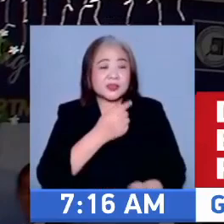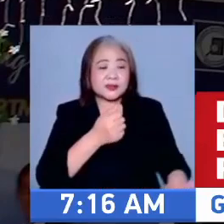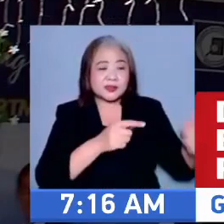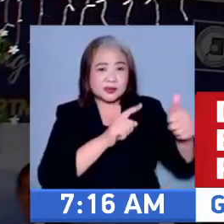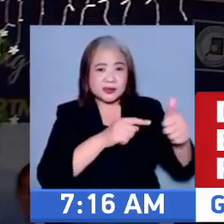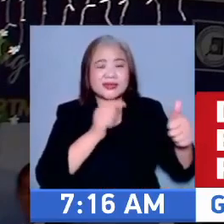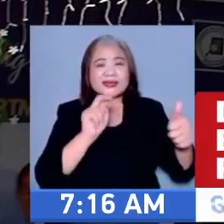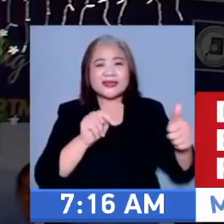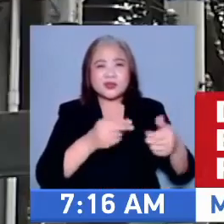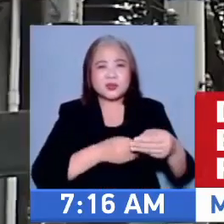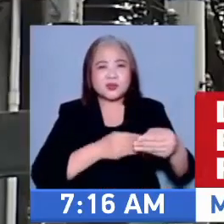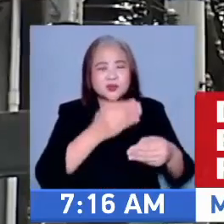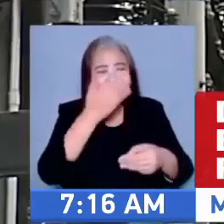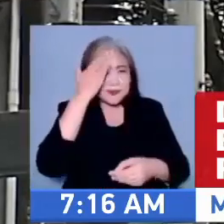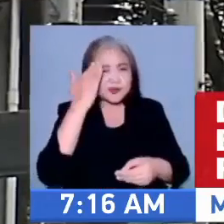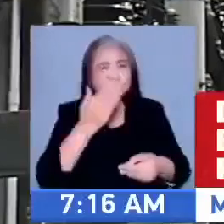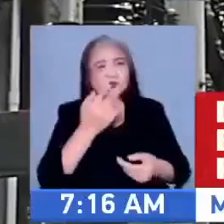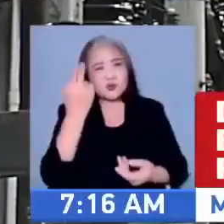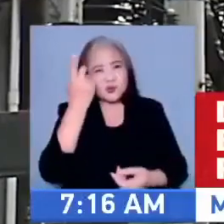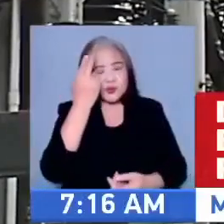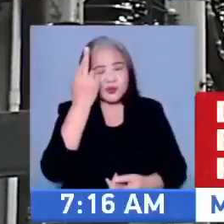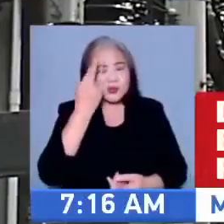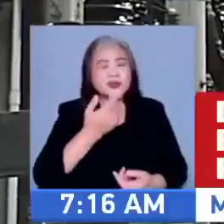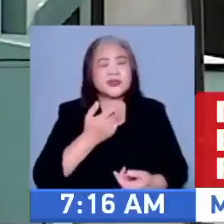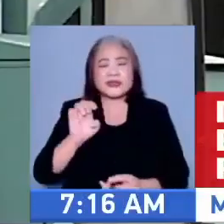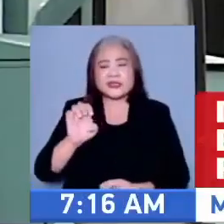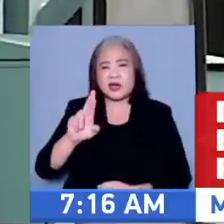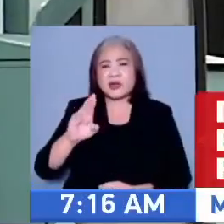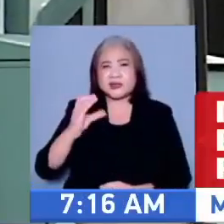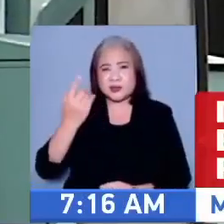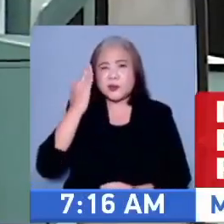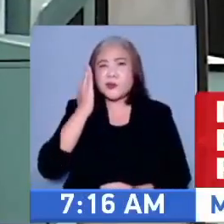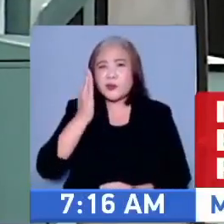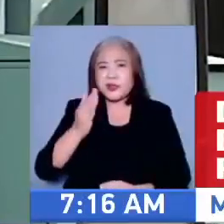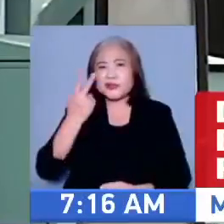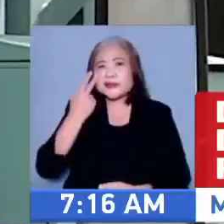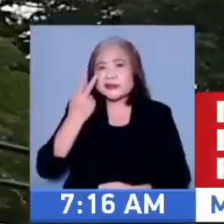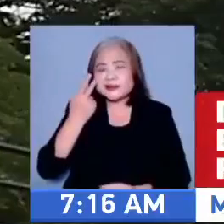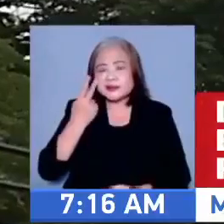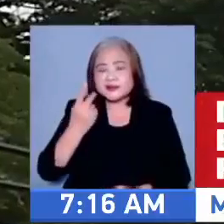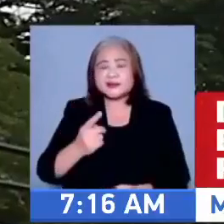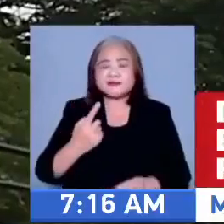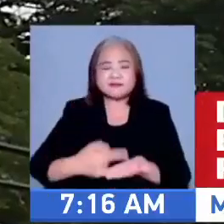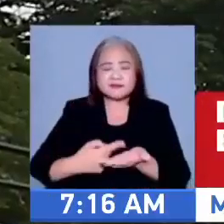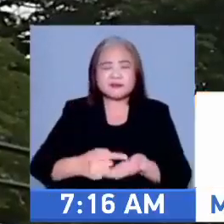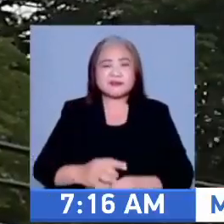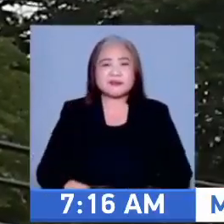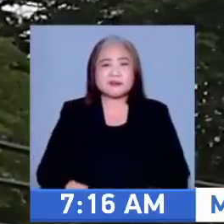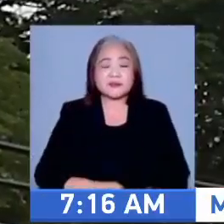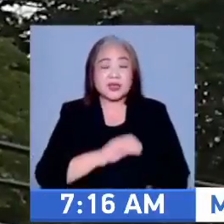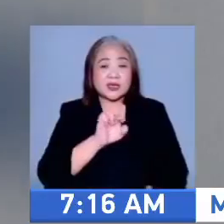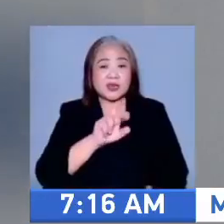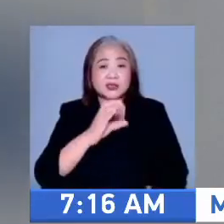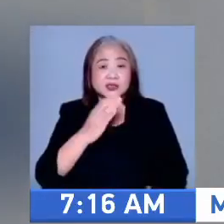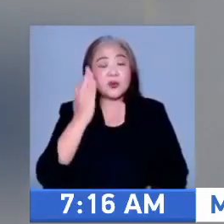naman daw iyan ng ERC. Nagpasabi na rin ng ERC na hihintayin nila ang apela ng NGCP.